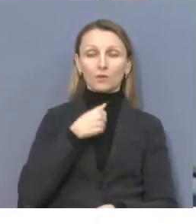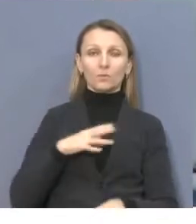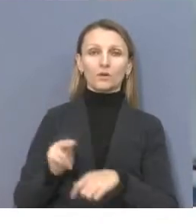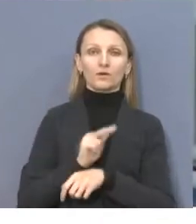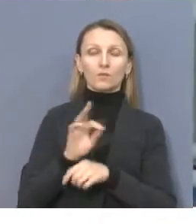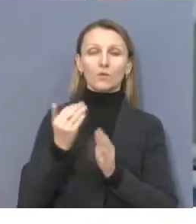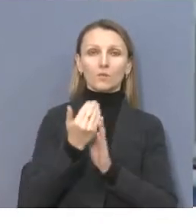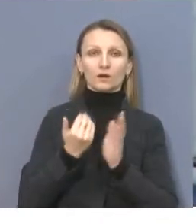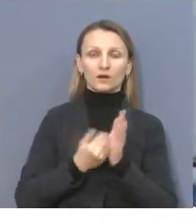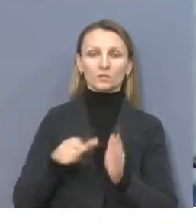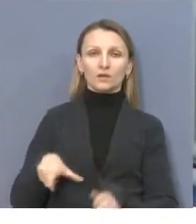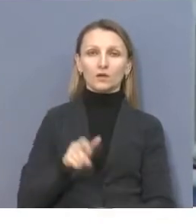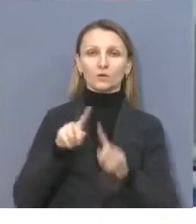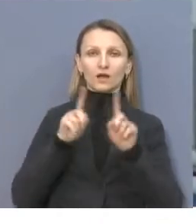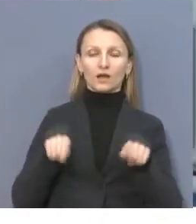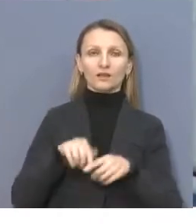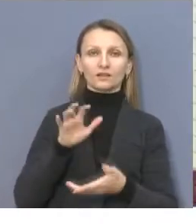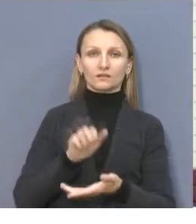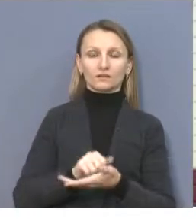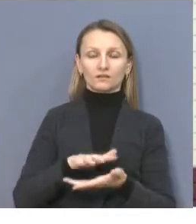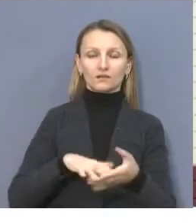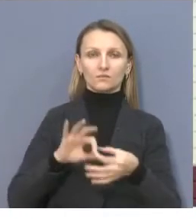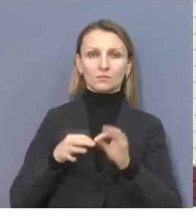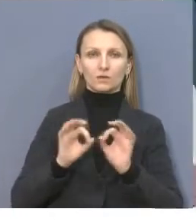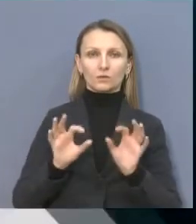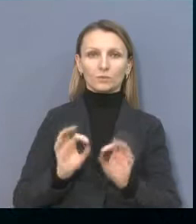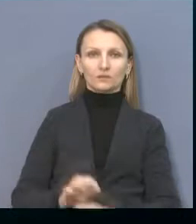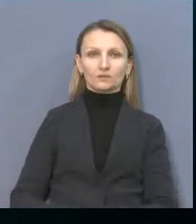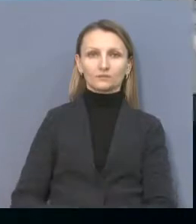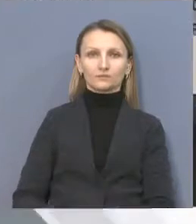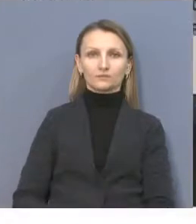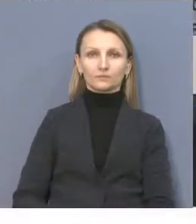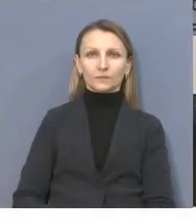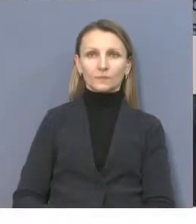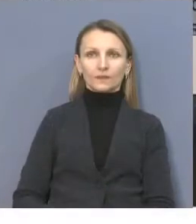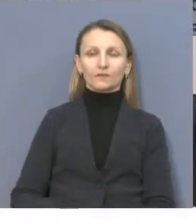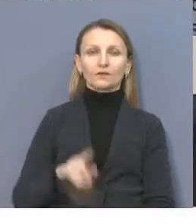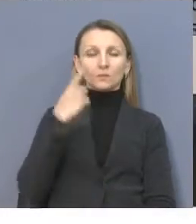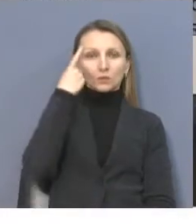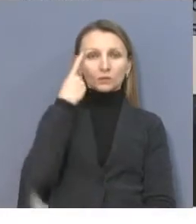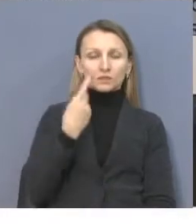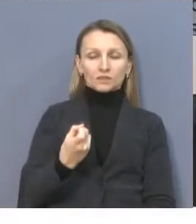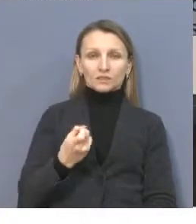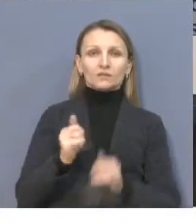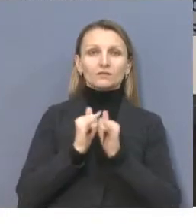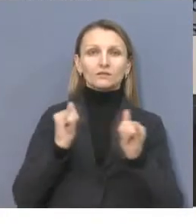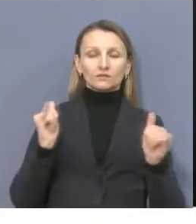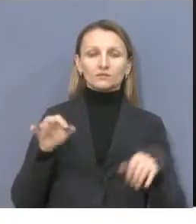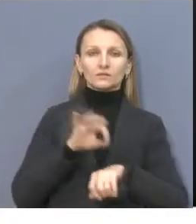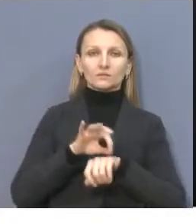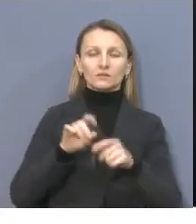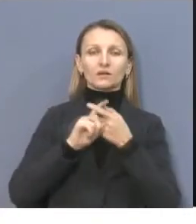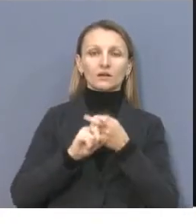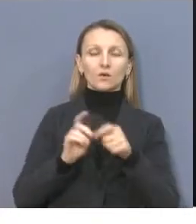по программе дорожная карта занятости об этом более подробней расскажу вам не абы какими в целях предупреждение распространения заболевания коронавирусной